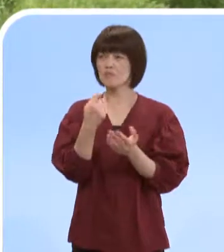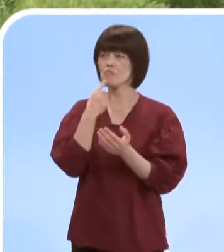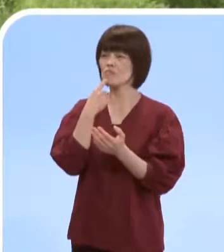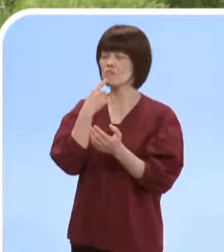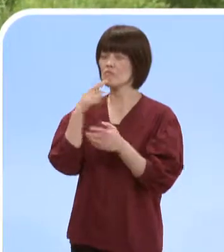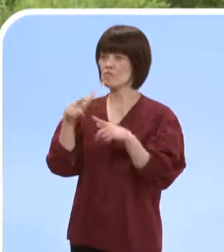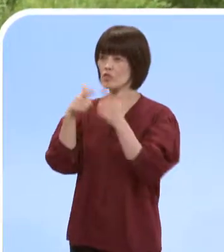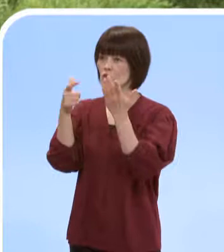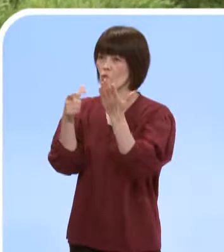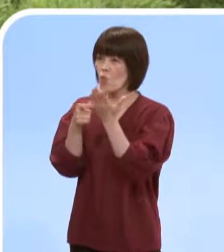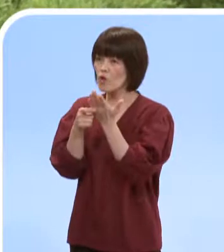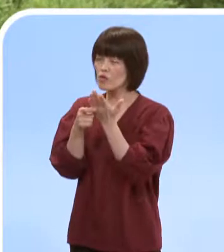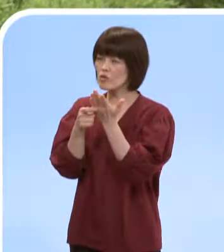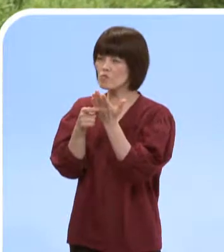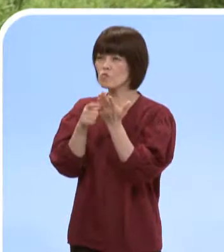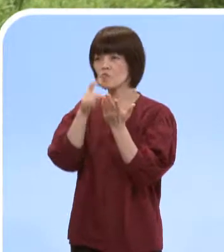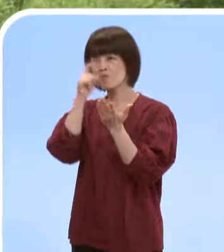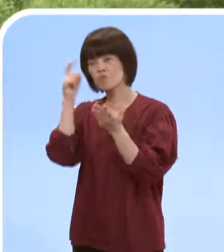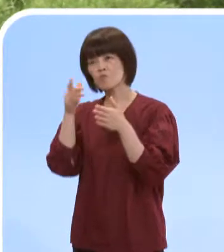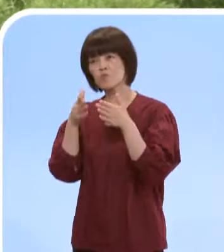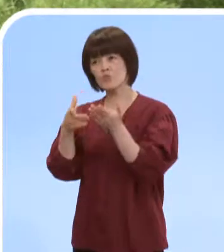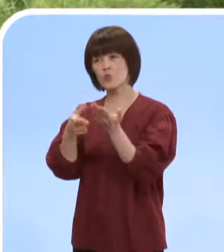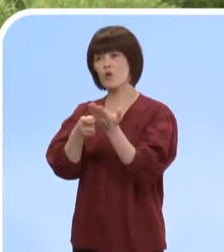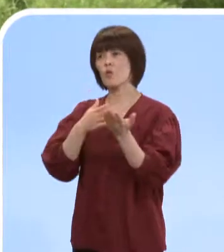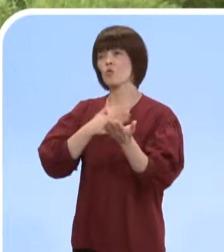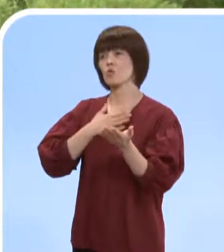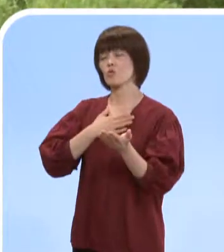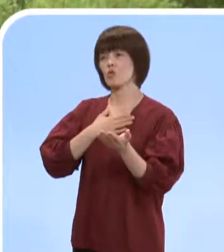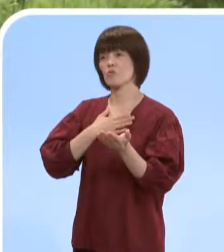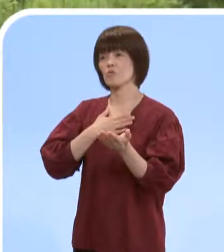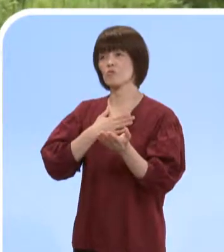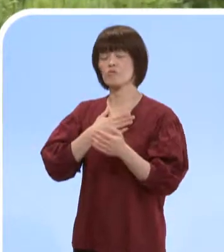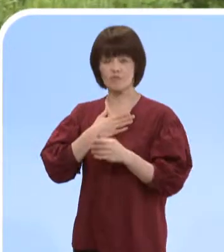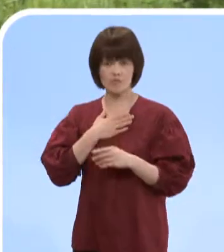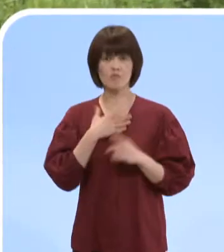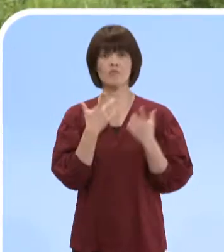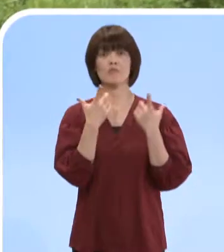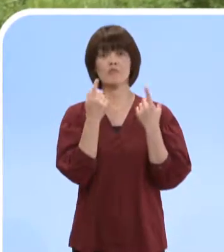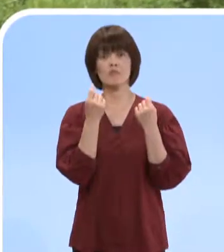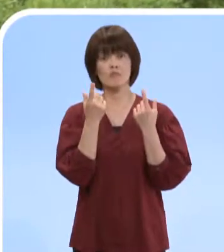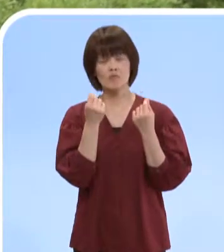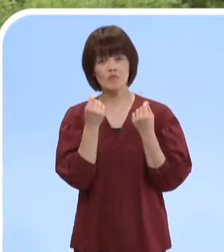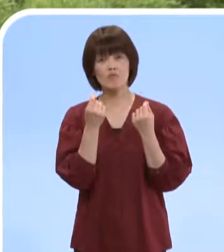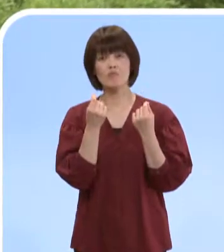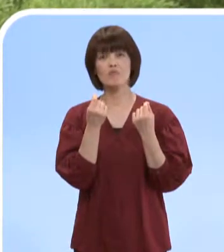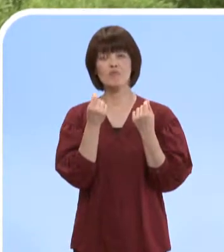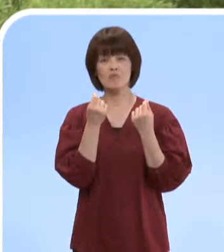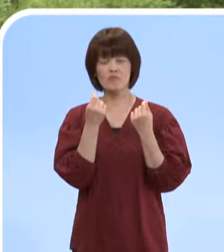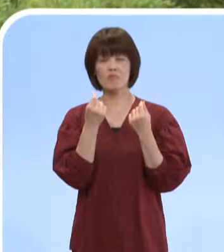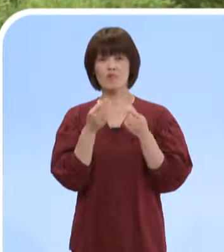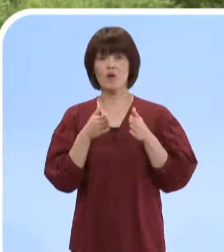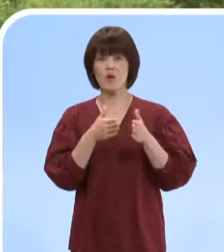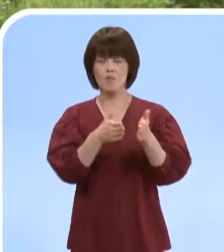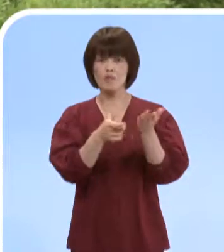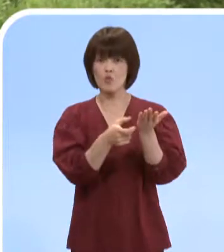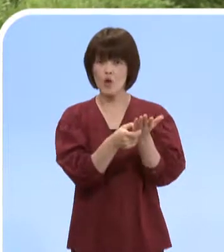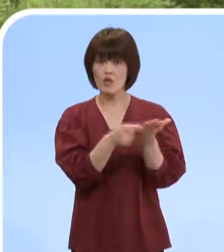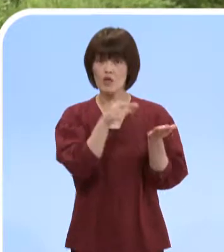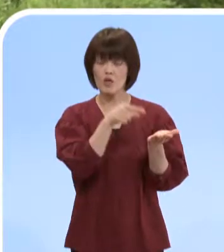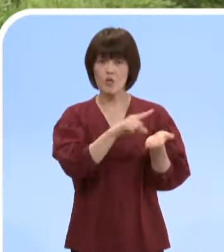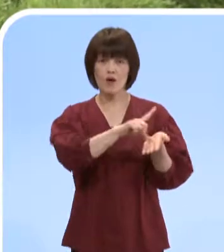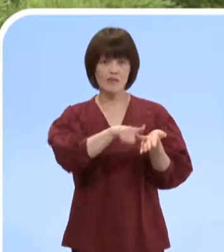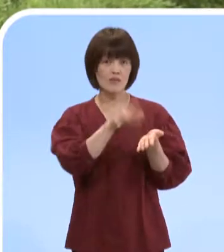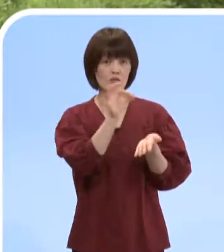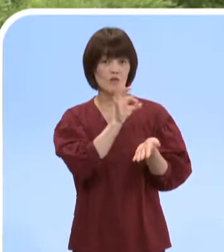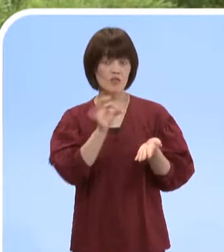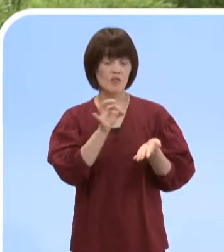ん？木の駅って？道の駅なら聞いたことあるんですが。 そうですよね、道の駅みた